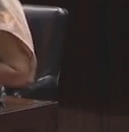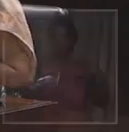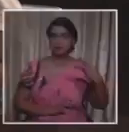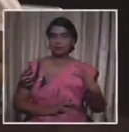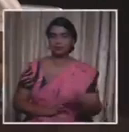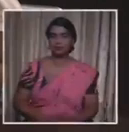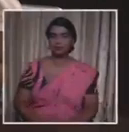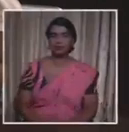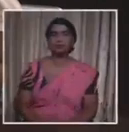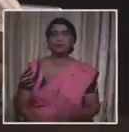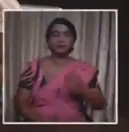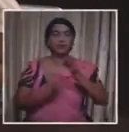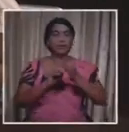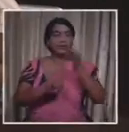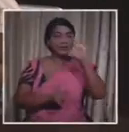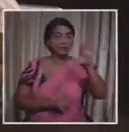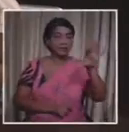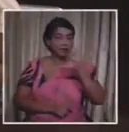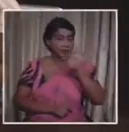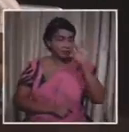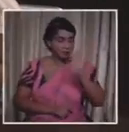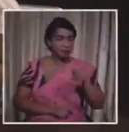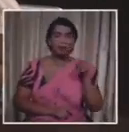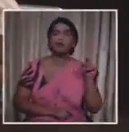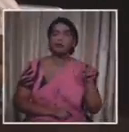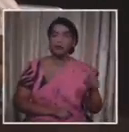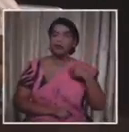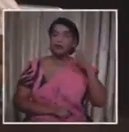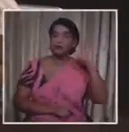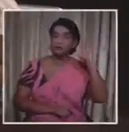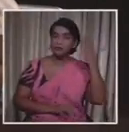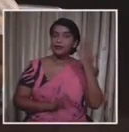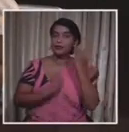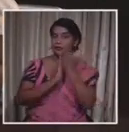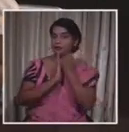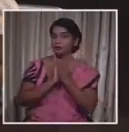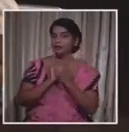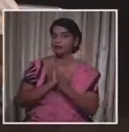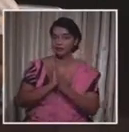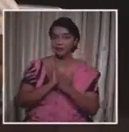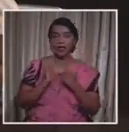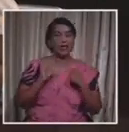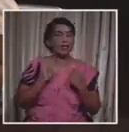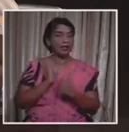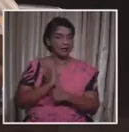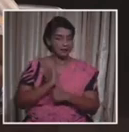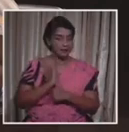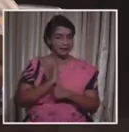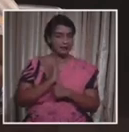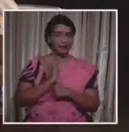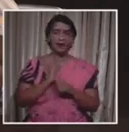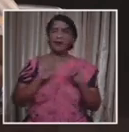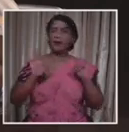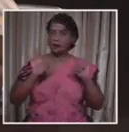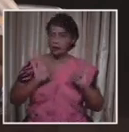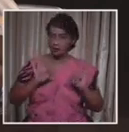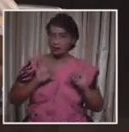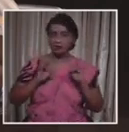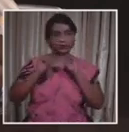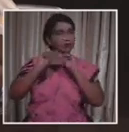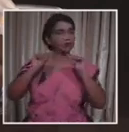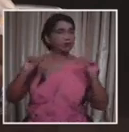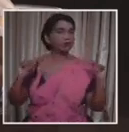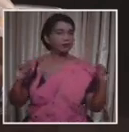varaya tora patkar gani me, wisesa vidvidan panate, hayveni